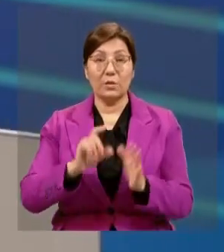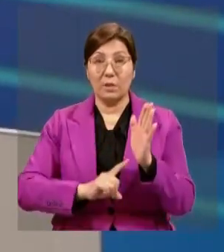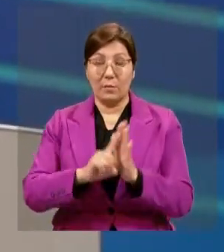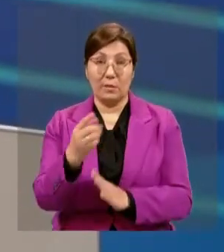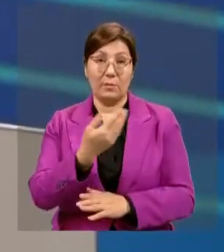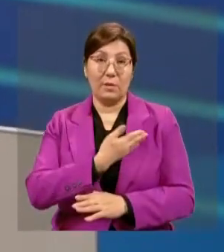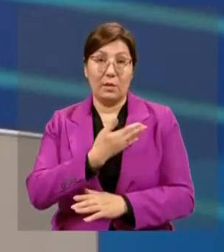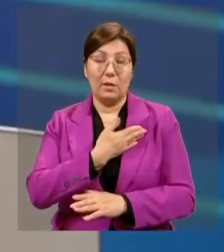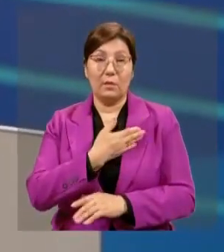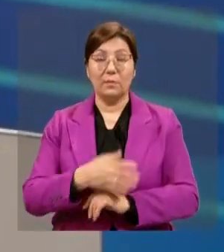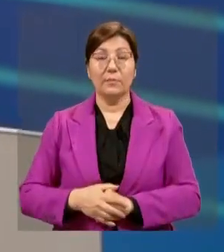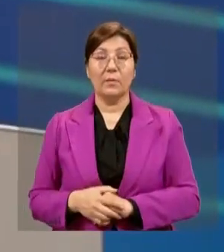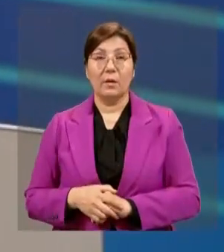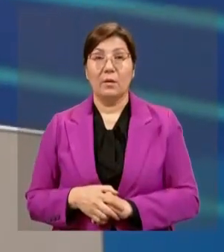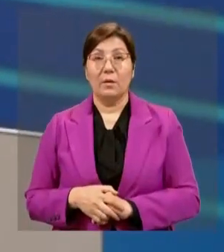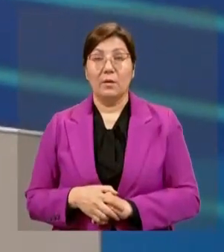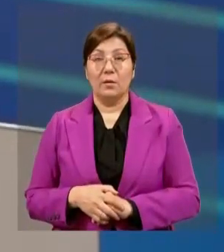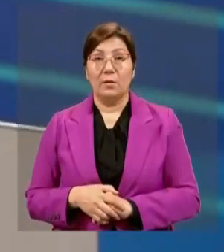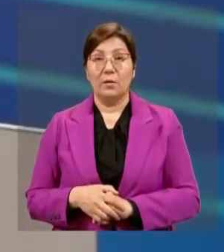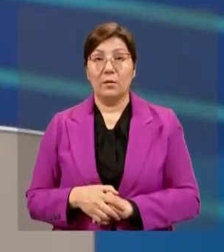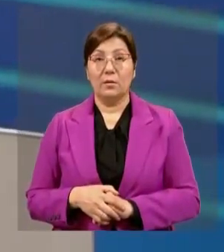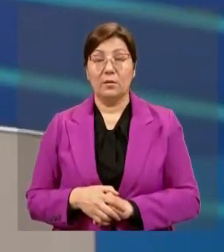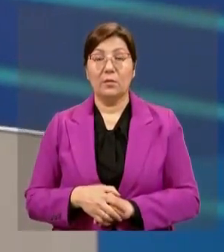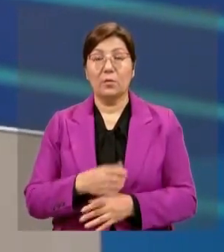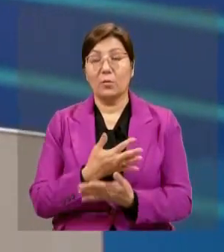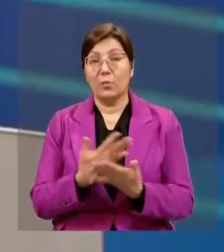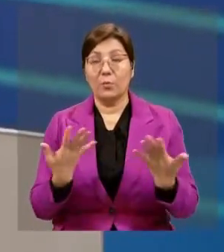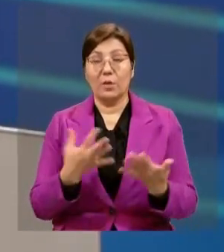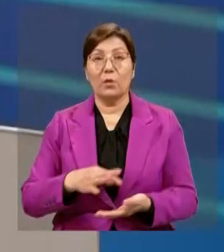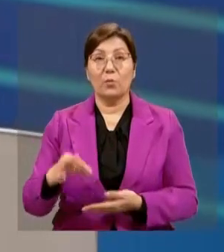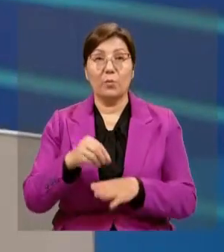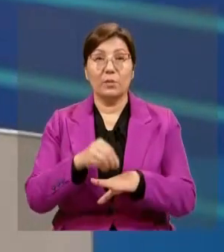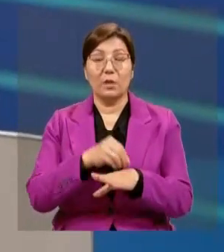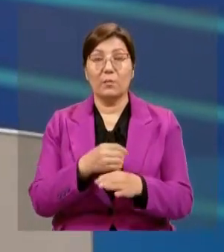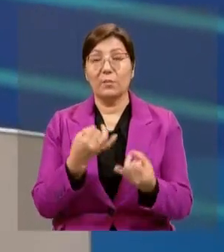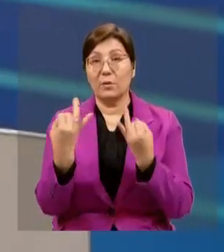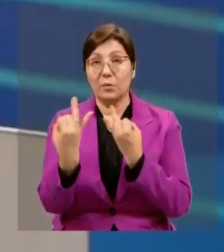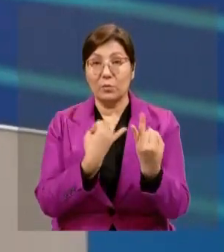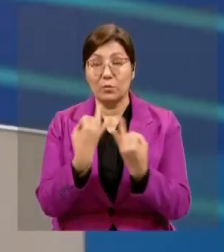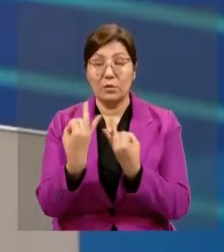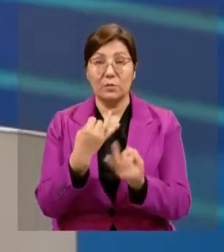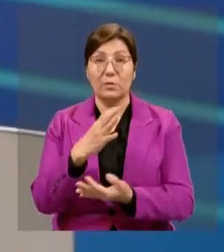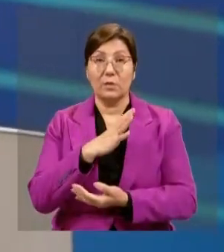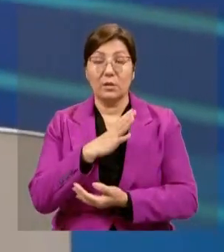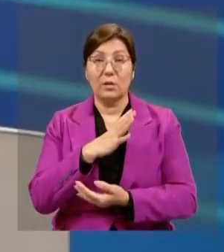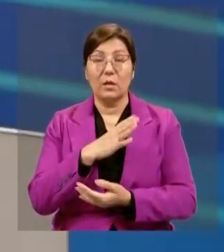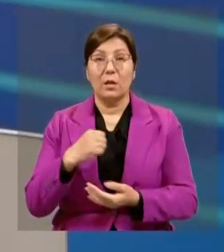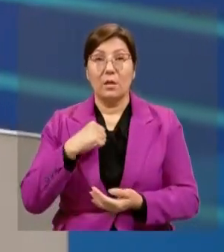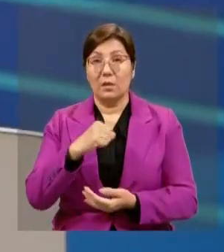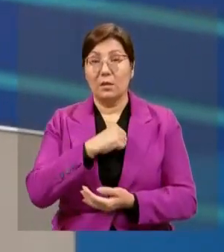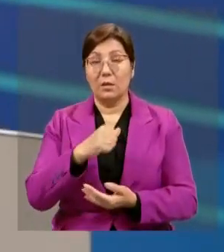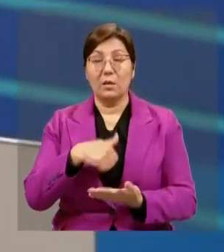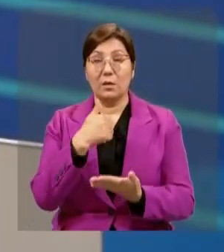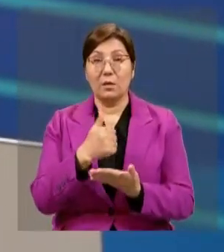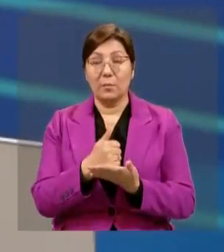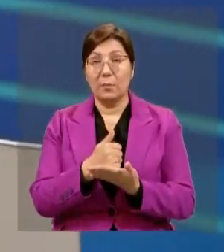деп. Болат Рахметұлы бірнеше облыс әкімдерімен сөйлесіп шықты. Ең бастысы бұл